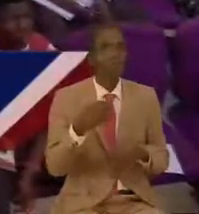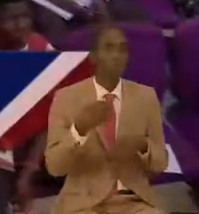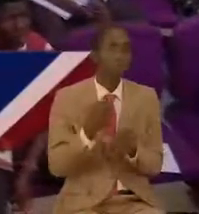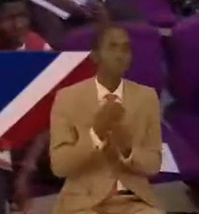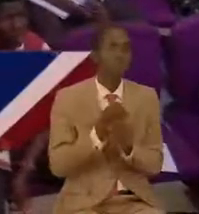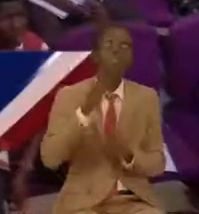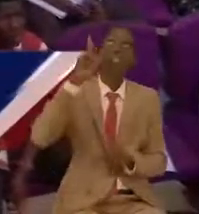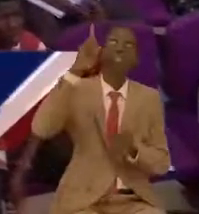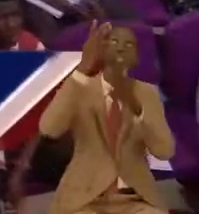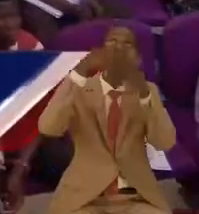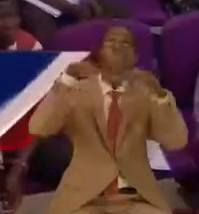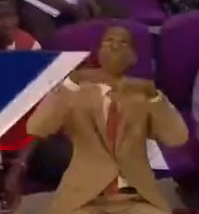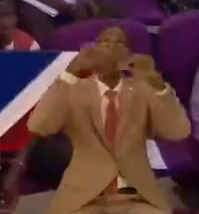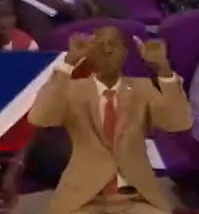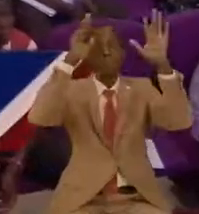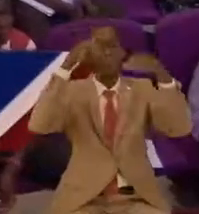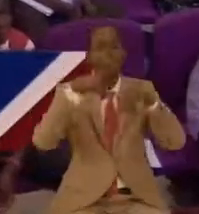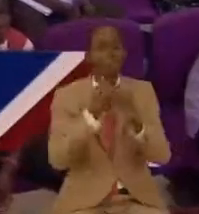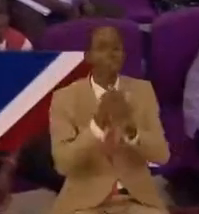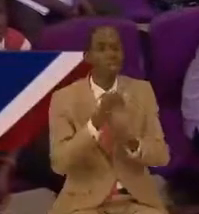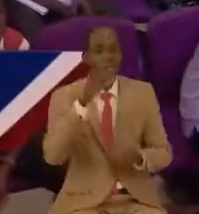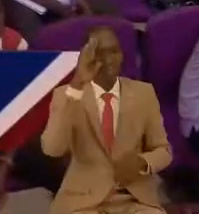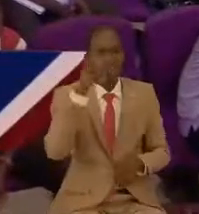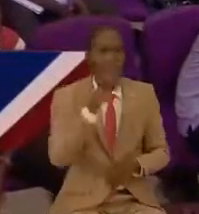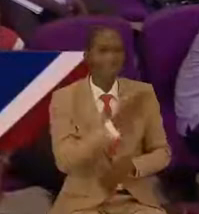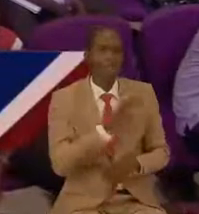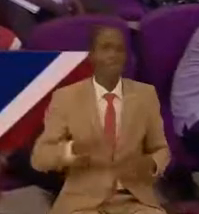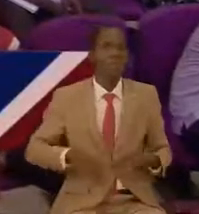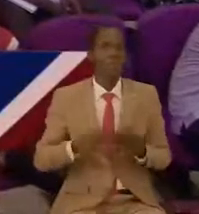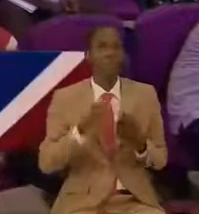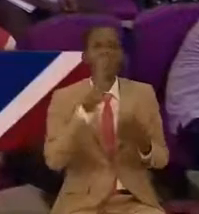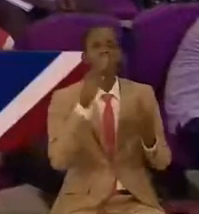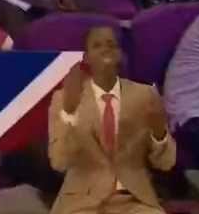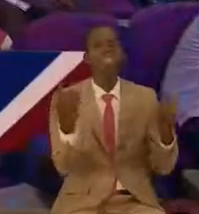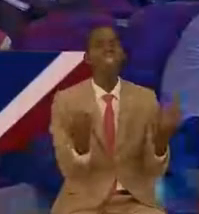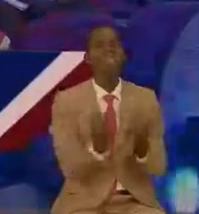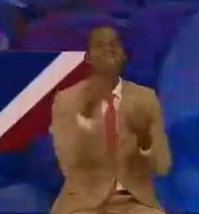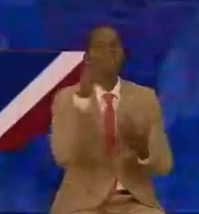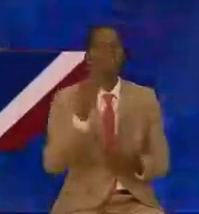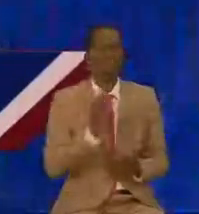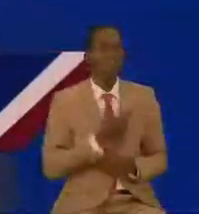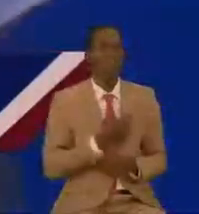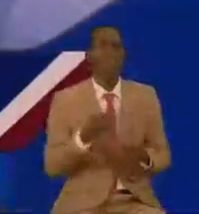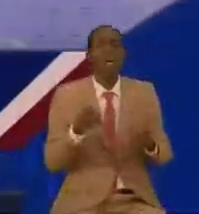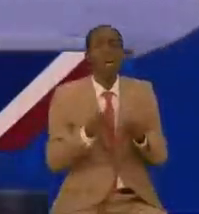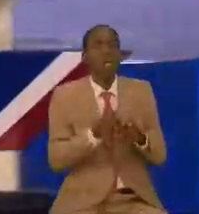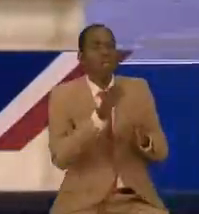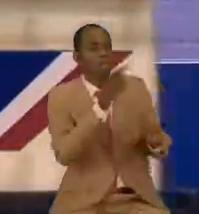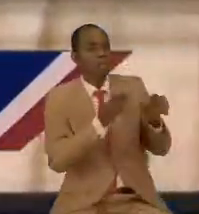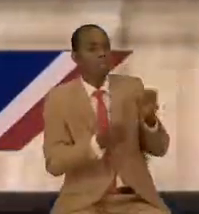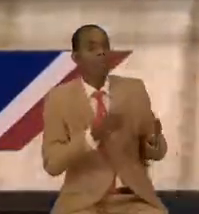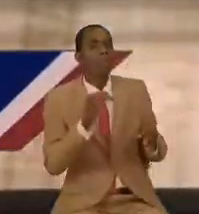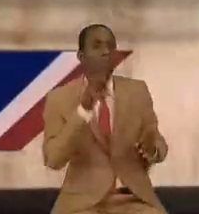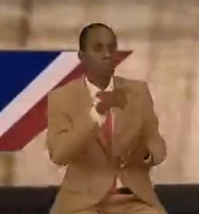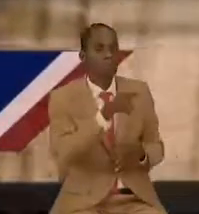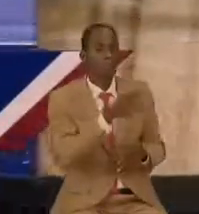péché, il l'a fait devenir. Le Père Céleste a fait devenir Christ péché pour nous, comme si c'est lui